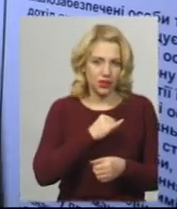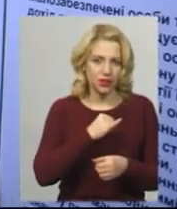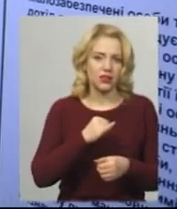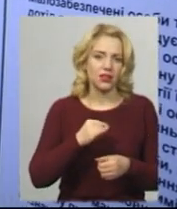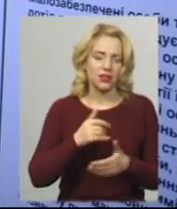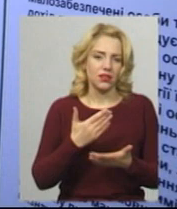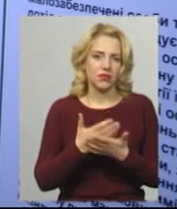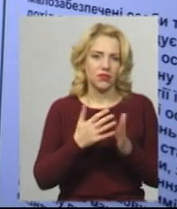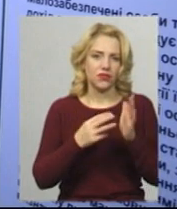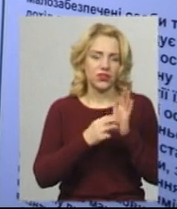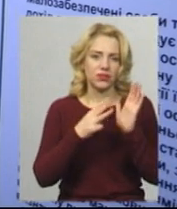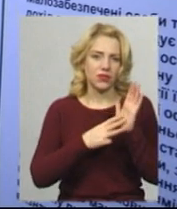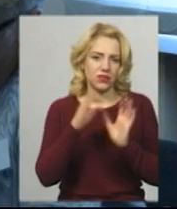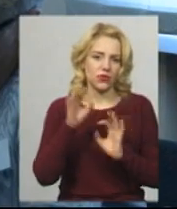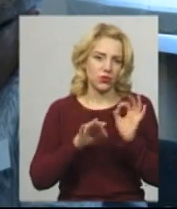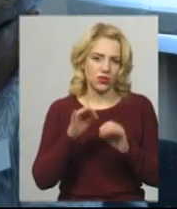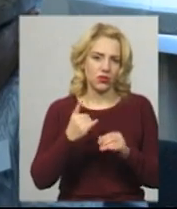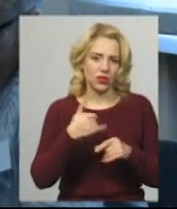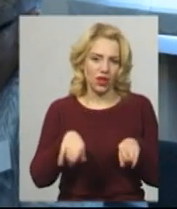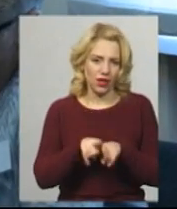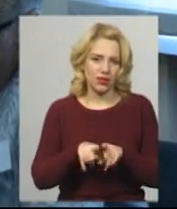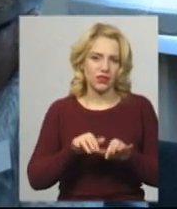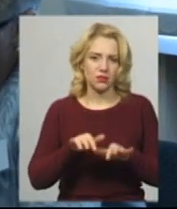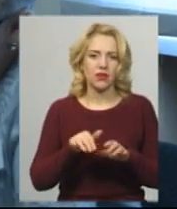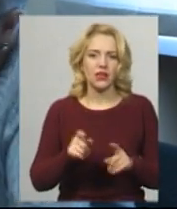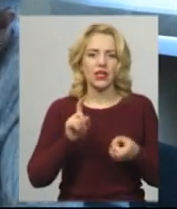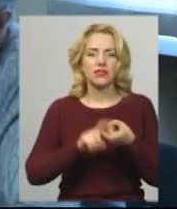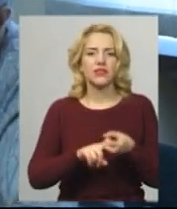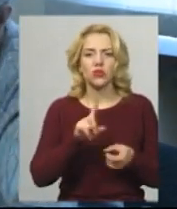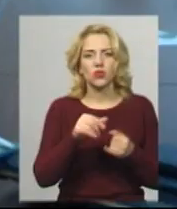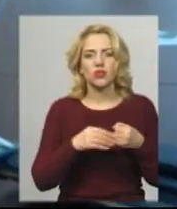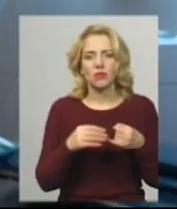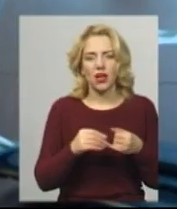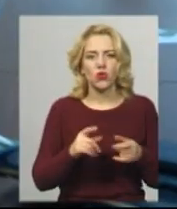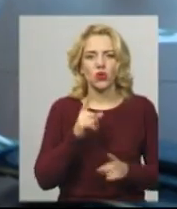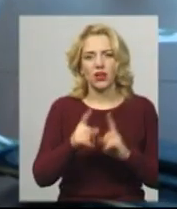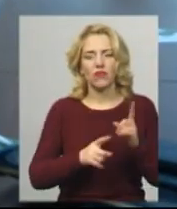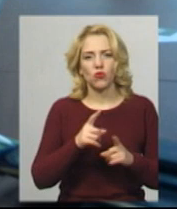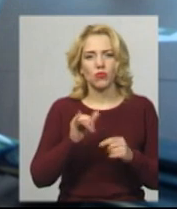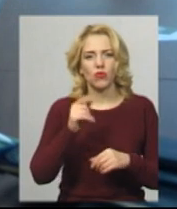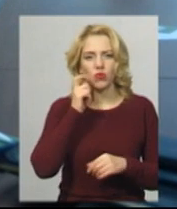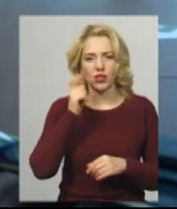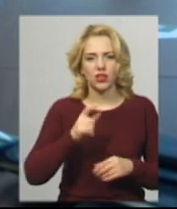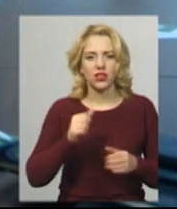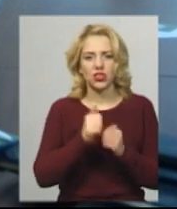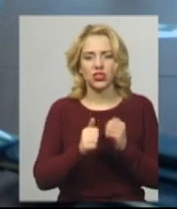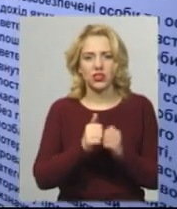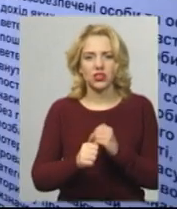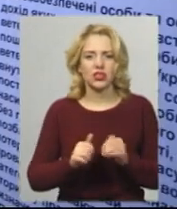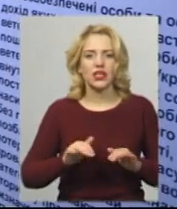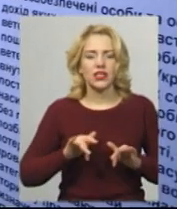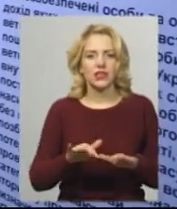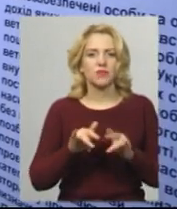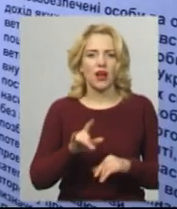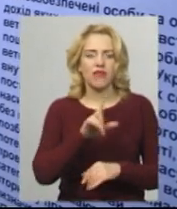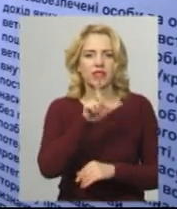десь 19% у нас цих справ. У зв'язку з земельною реформою в Україні почастішали справи з приватизації земельних ділянок,